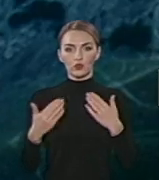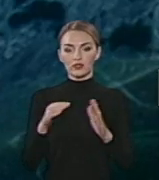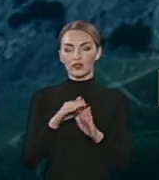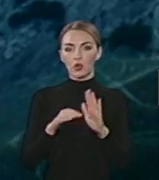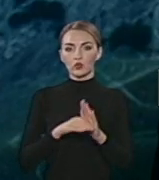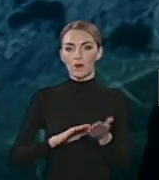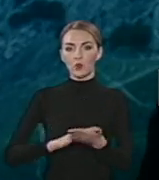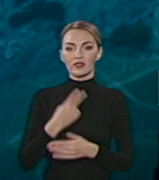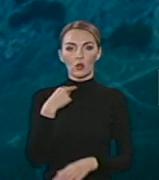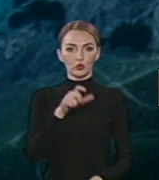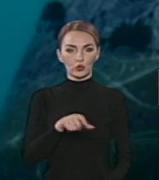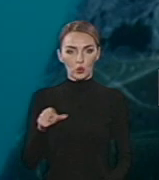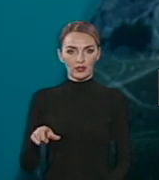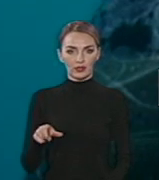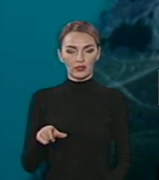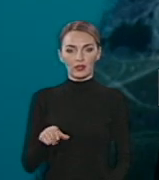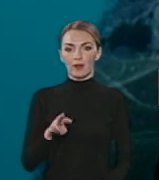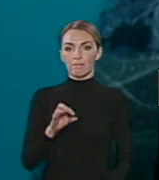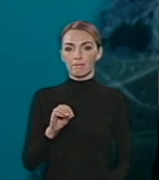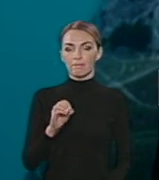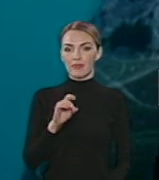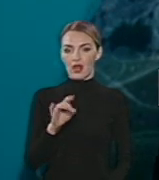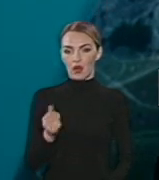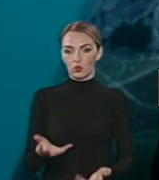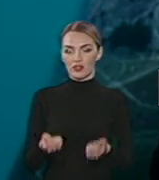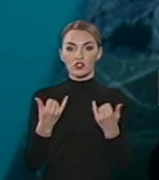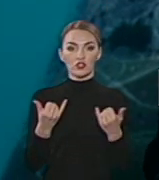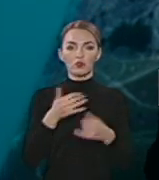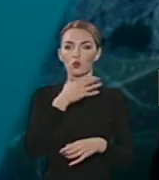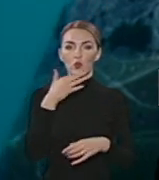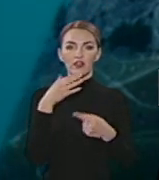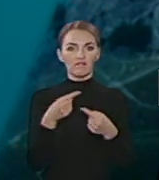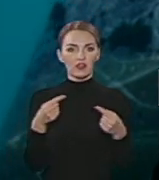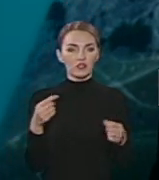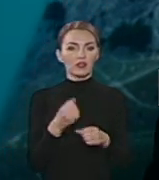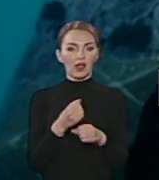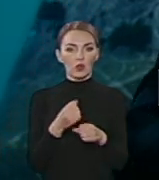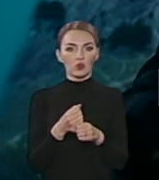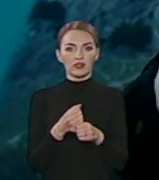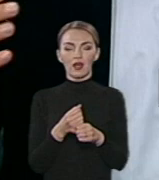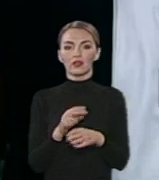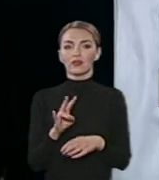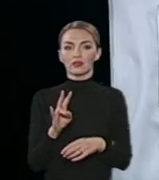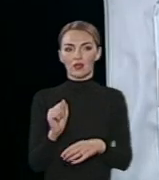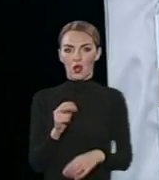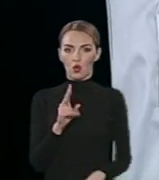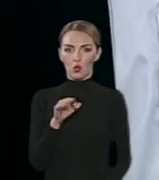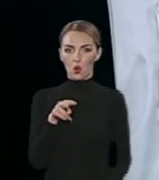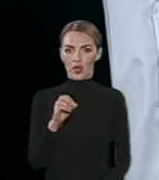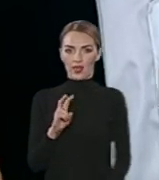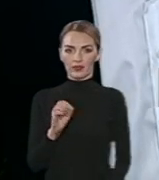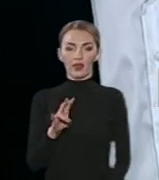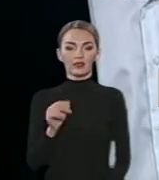статуса политзаключенных, и мерах их поддержки. Потому что сейчас многие вещи, ну, условно говоря, делаются на коленке. На